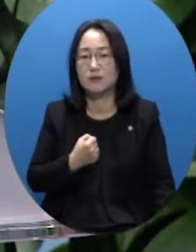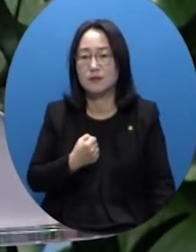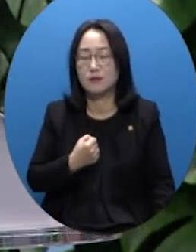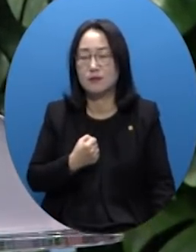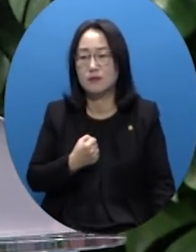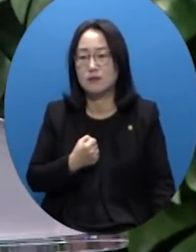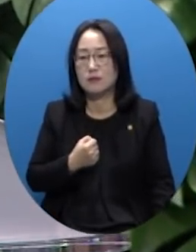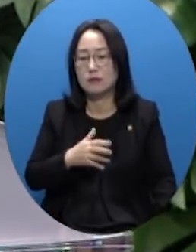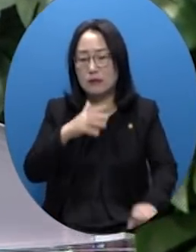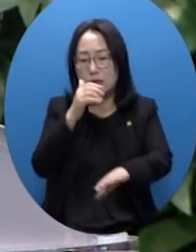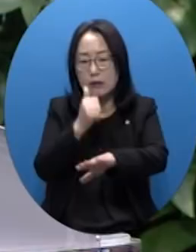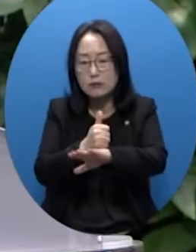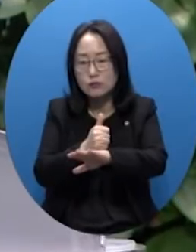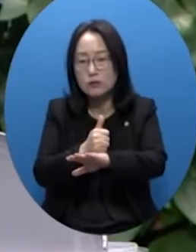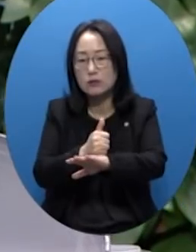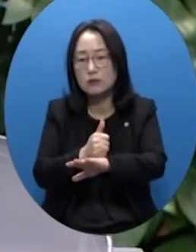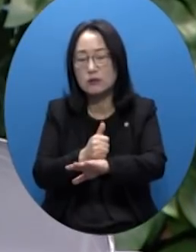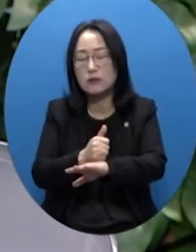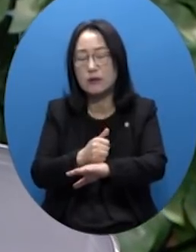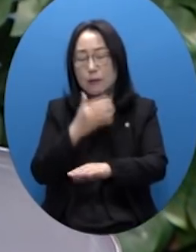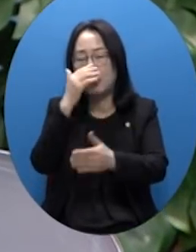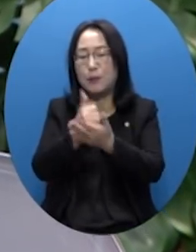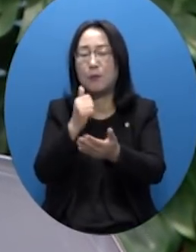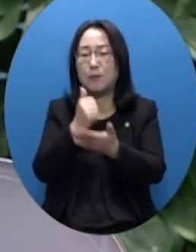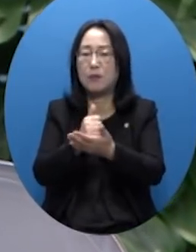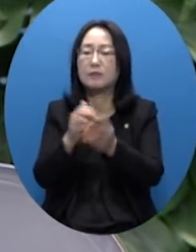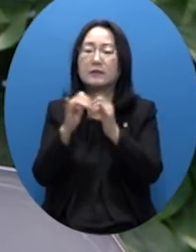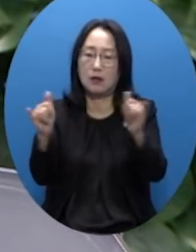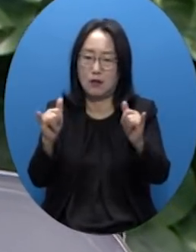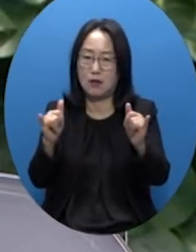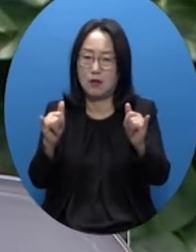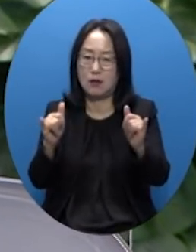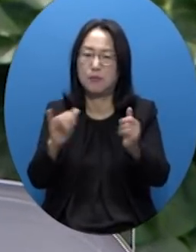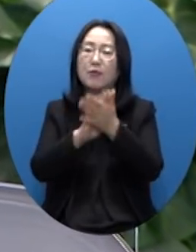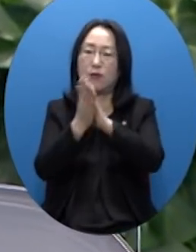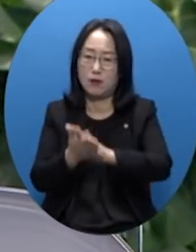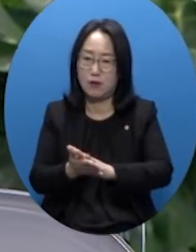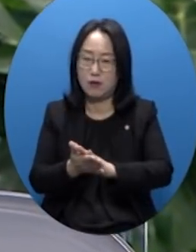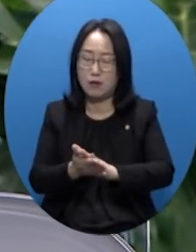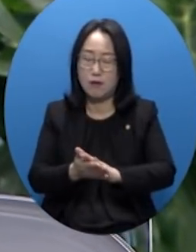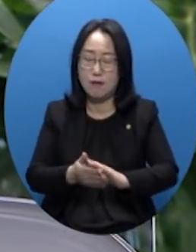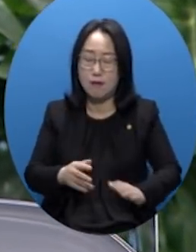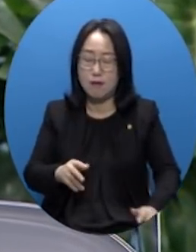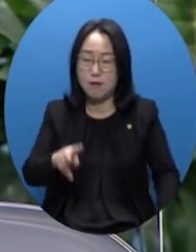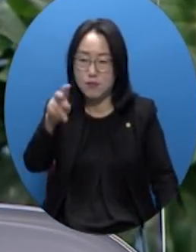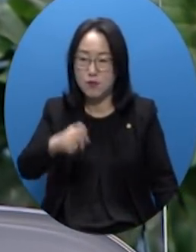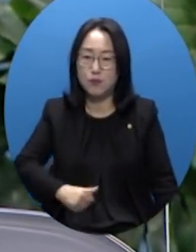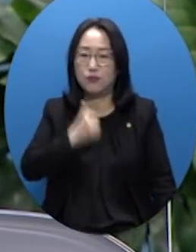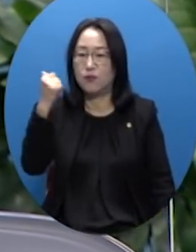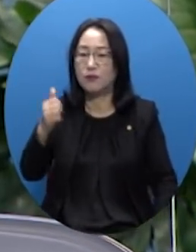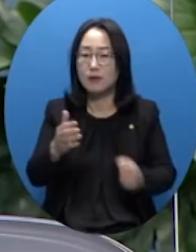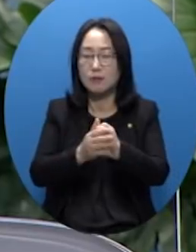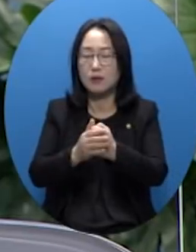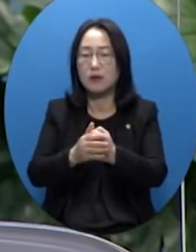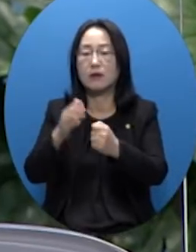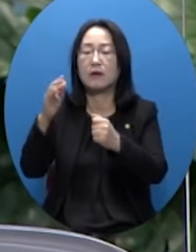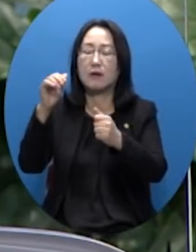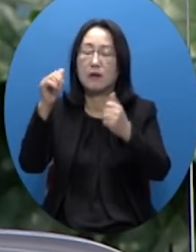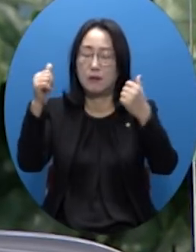잘못된 길로 이끌어 갑니다 때때로 이 미움과 붐 매도 이거를 펜으로 만들기도 합니다